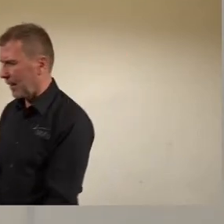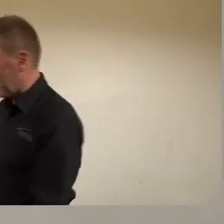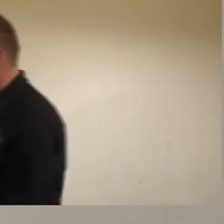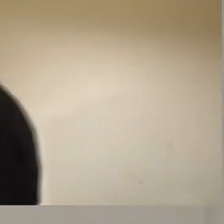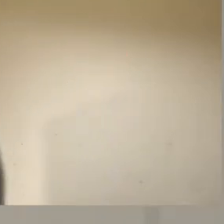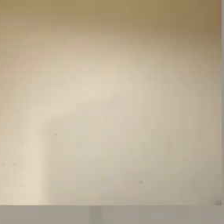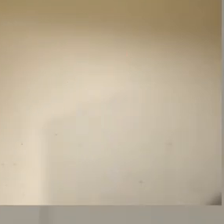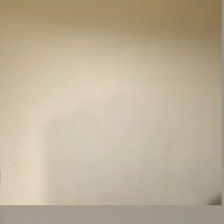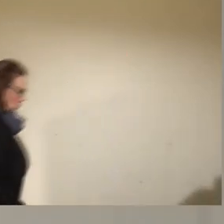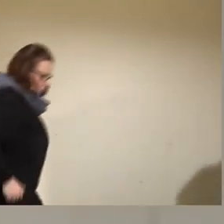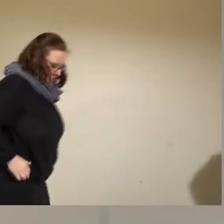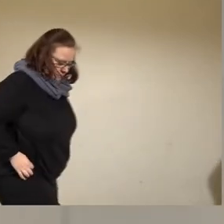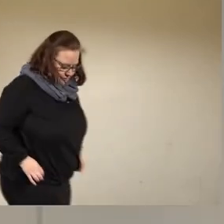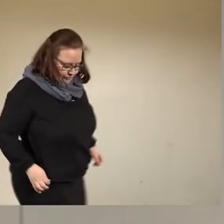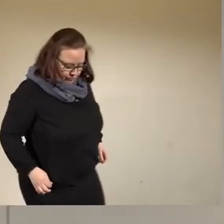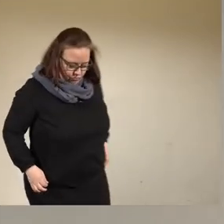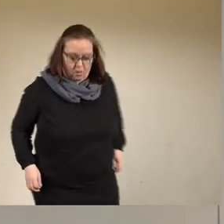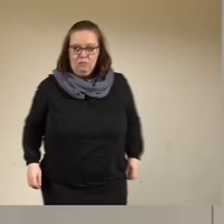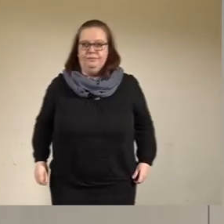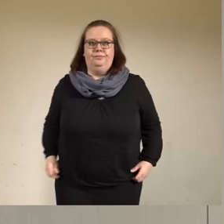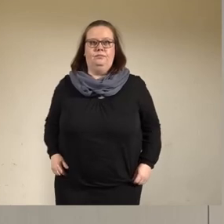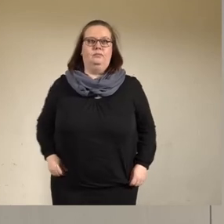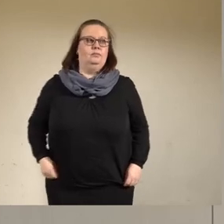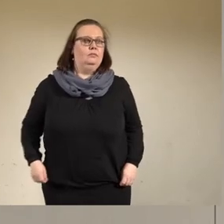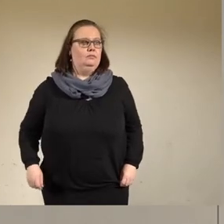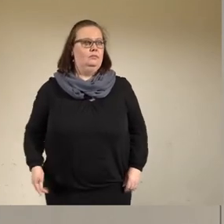So, weitere Wortmeldung, Herr Genschmann.